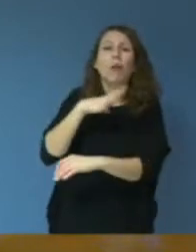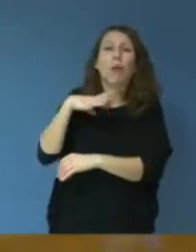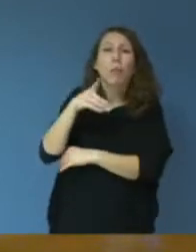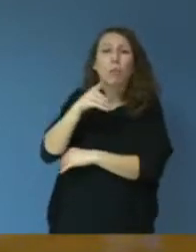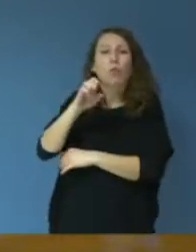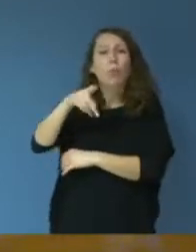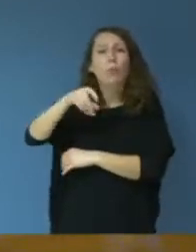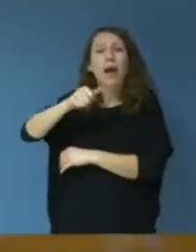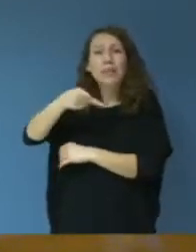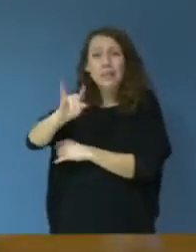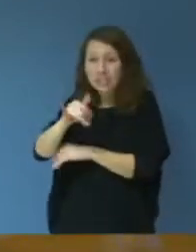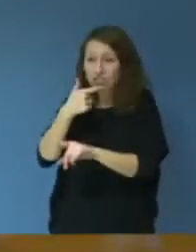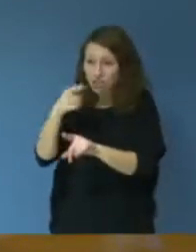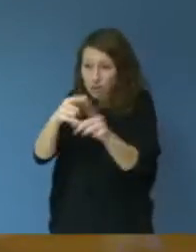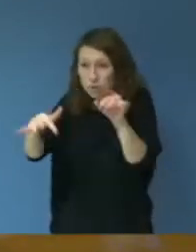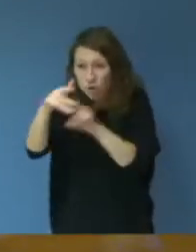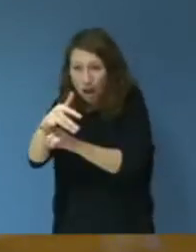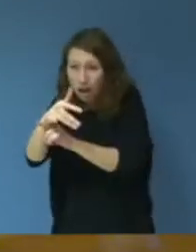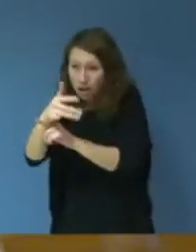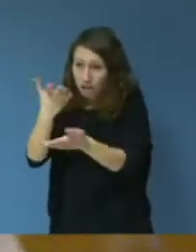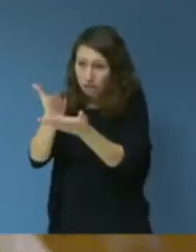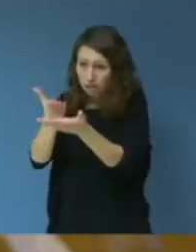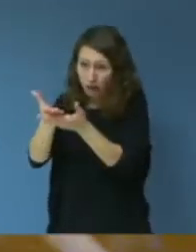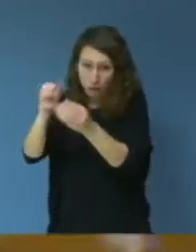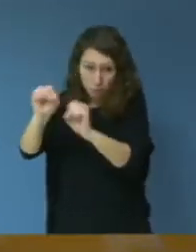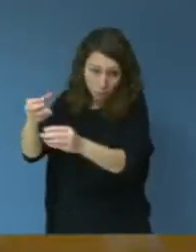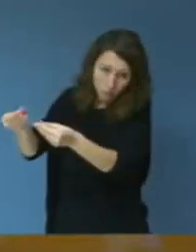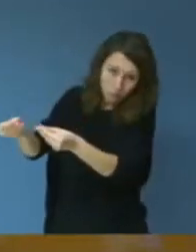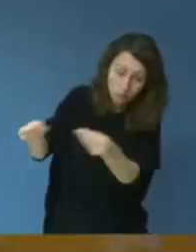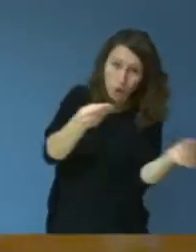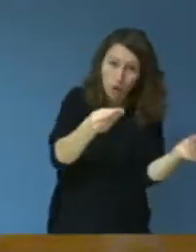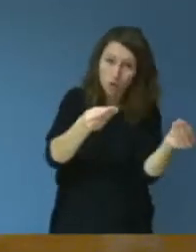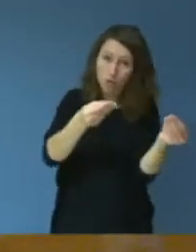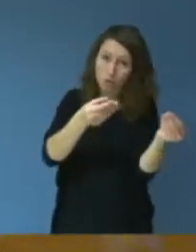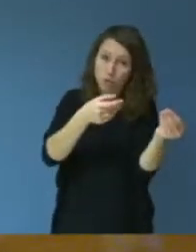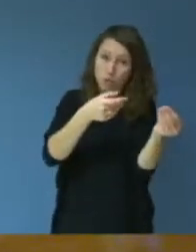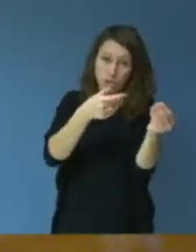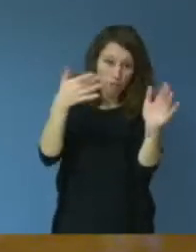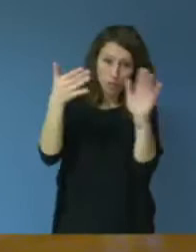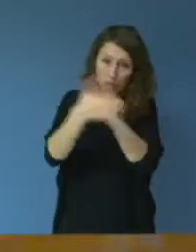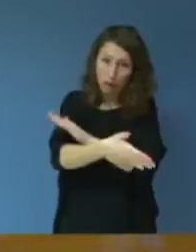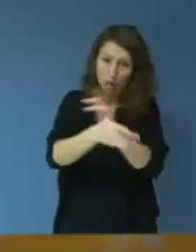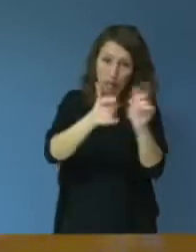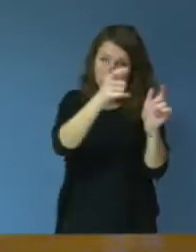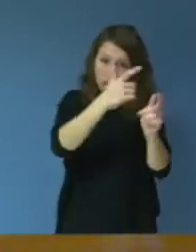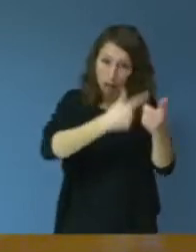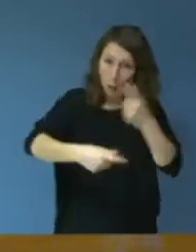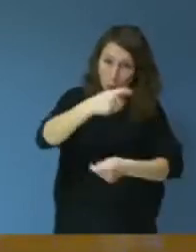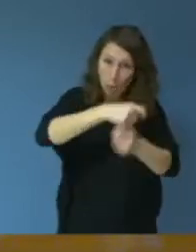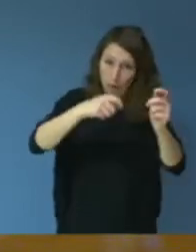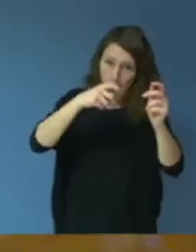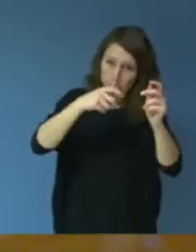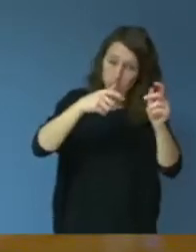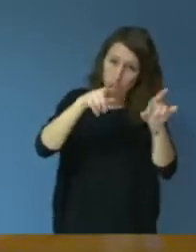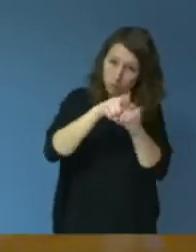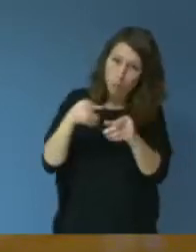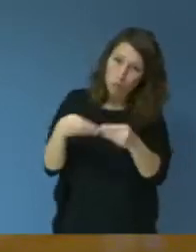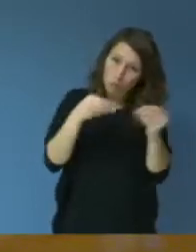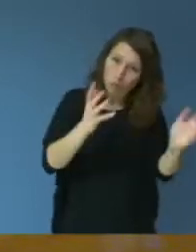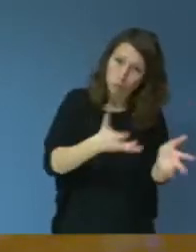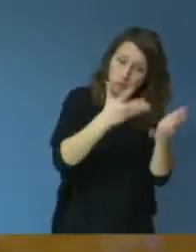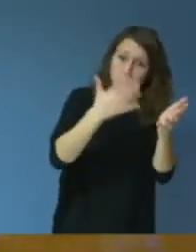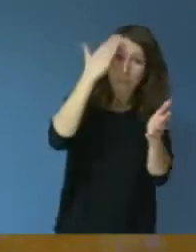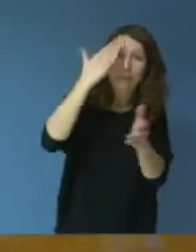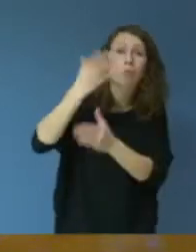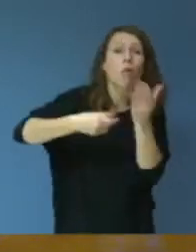pourra également, dans certaines mesures, avoir un impact directement sur l'économique et pallier certains manques d'achat. A-t-on